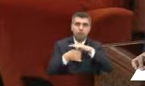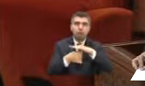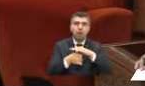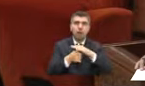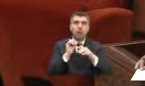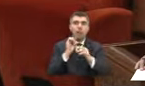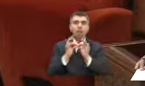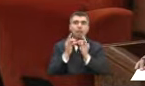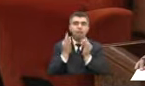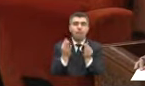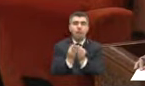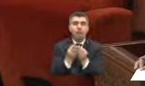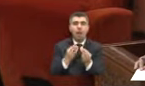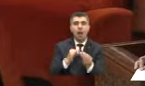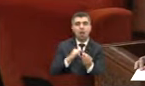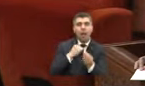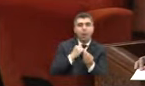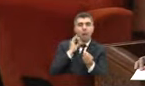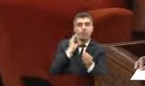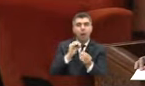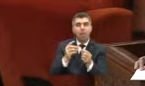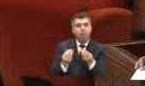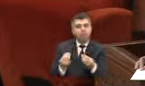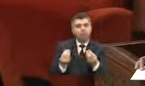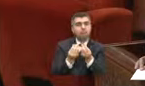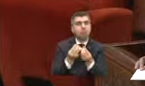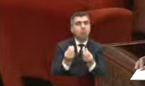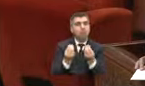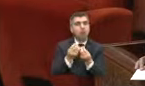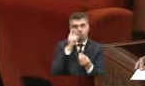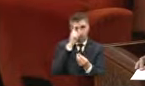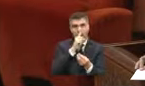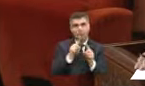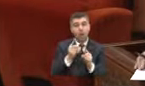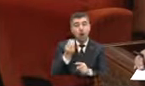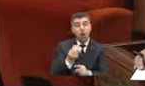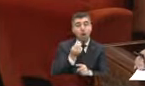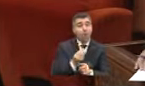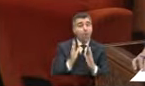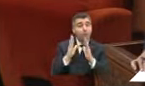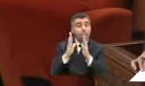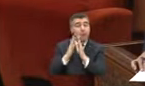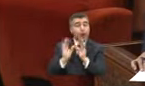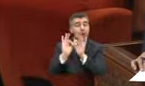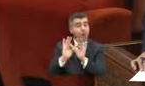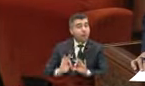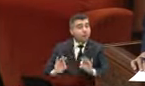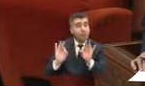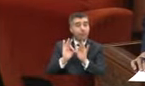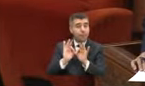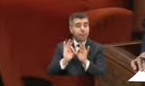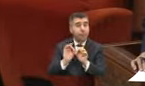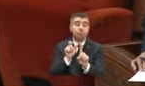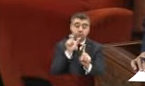قانون 65/15 للمؤسسات الرعاية الاجتماعية بالنسبة للأطفال بدون مأوى. الآن بغيت نقول لكم بأن من